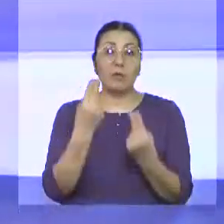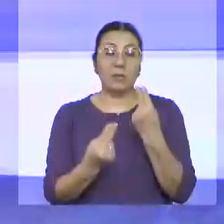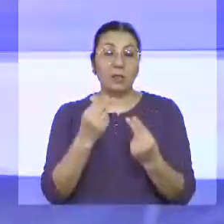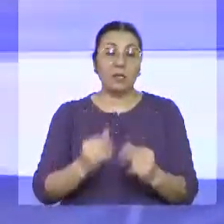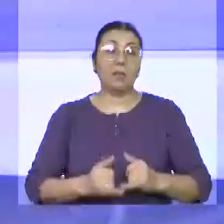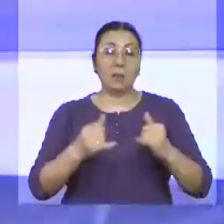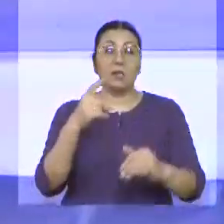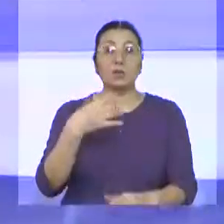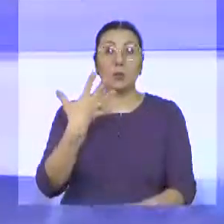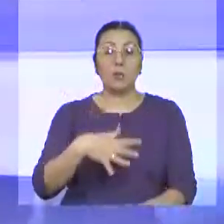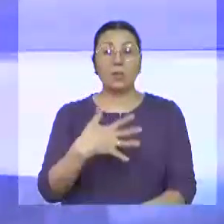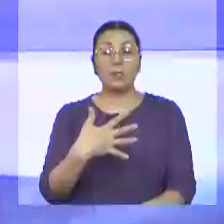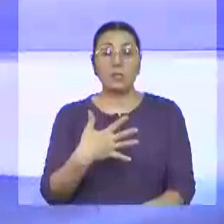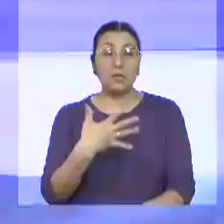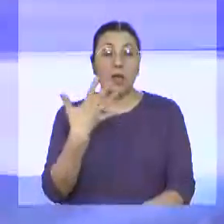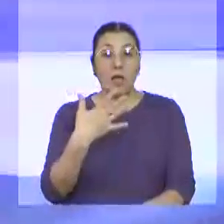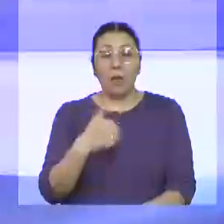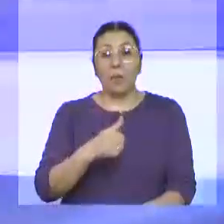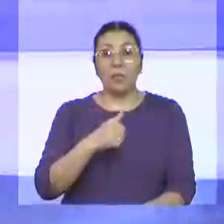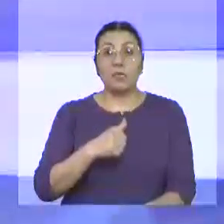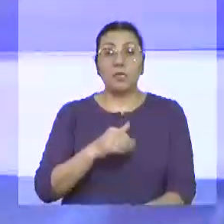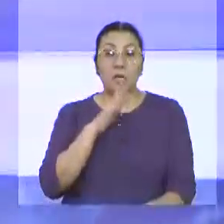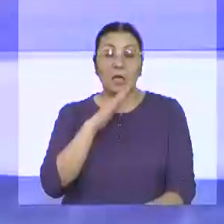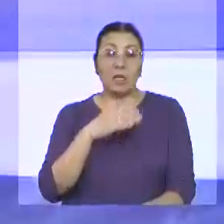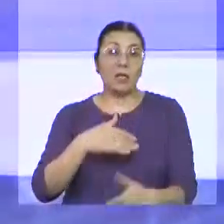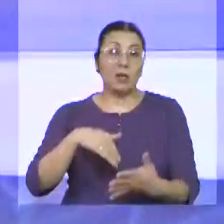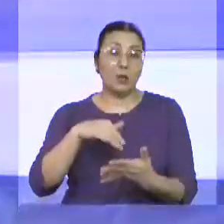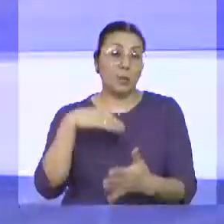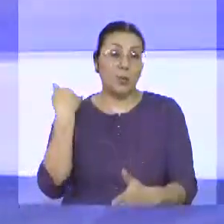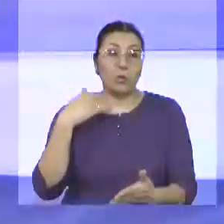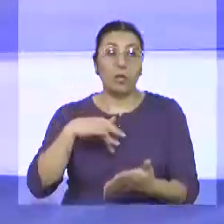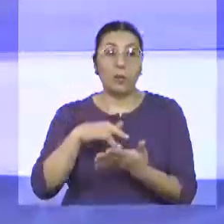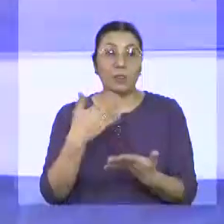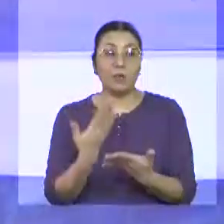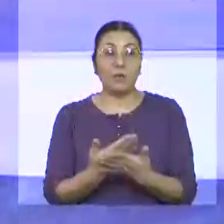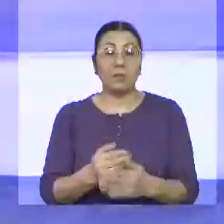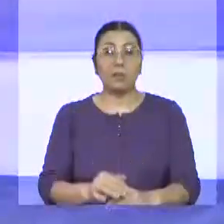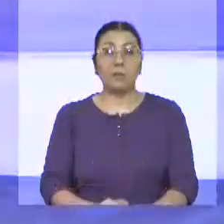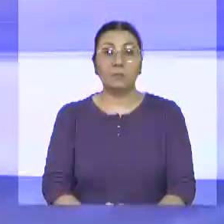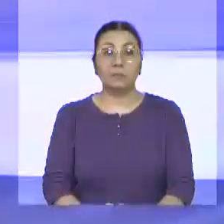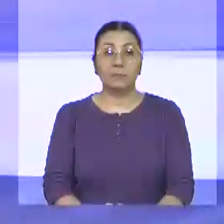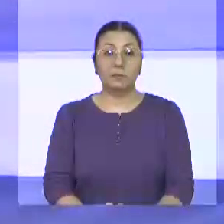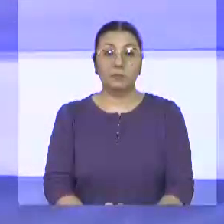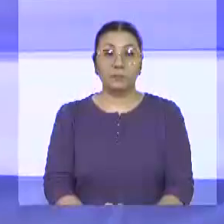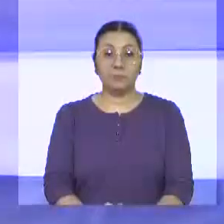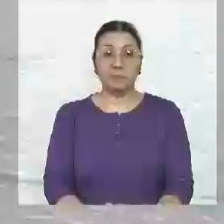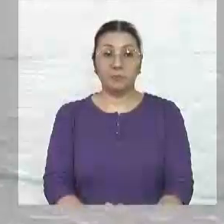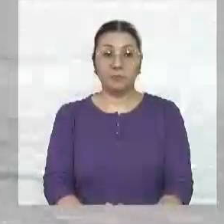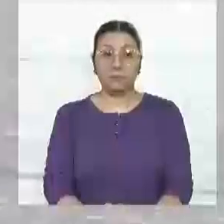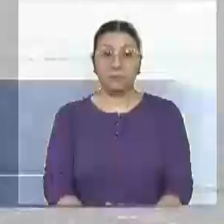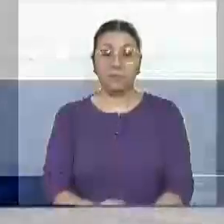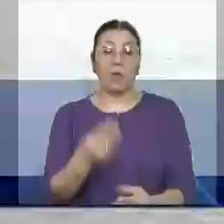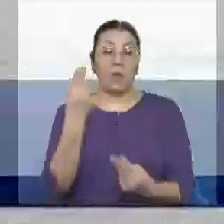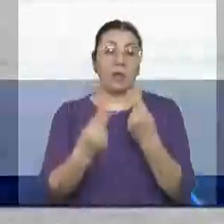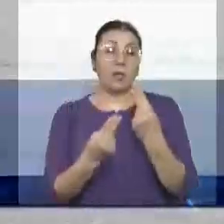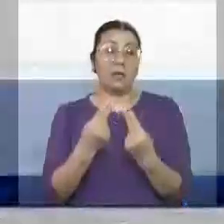посвятили 150-летию областного центра. В числе участников юные мастера кожаного мяча из 5 регионов Казахстана.